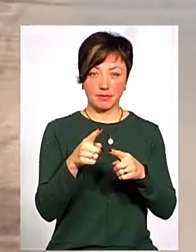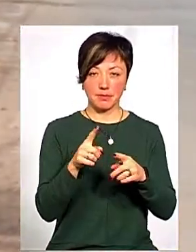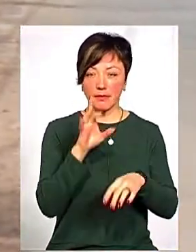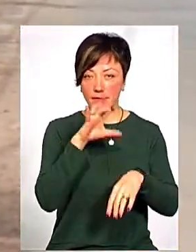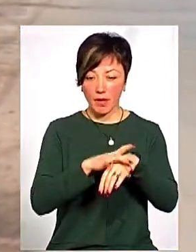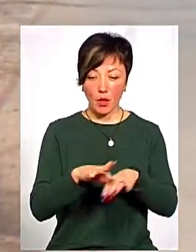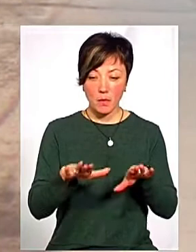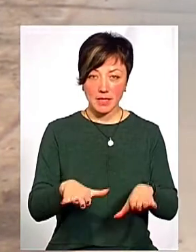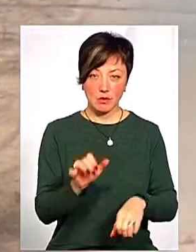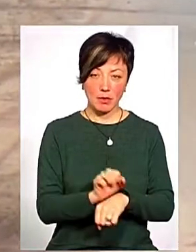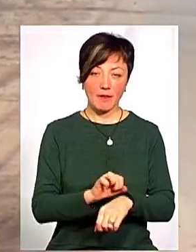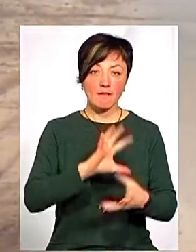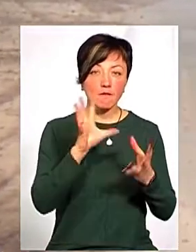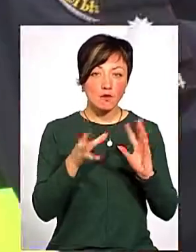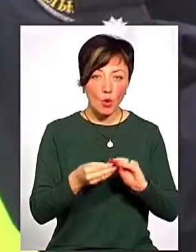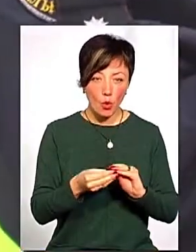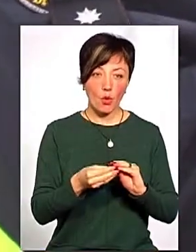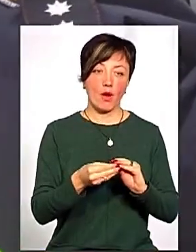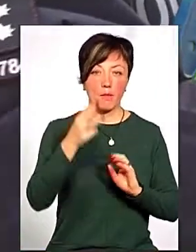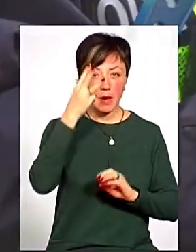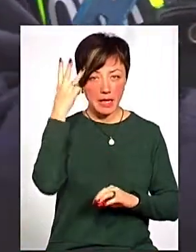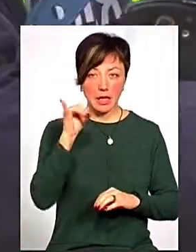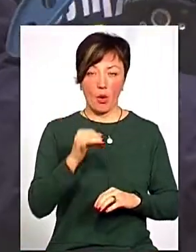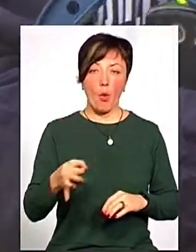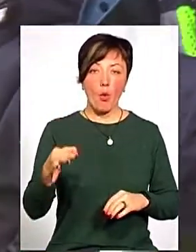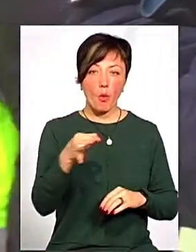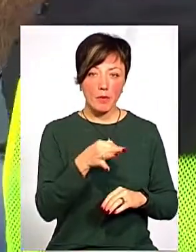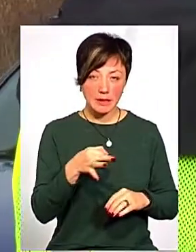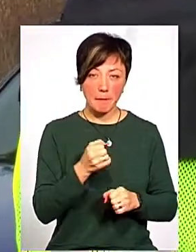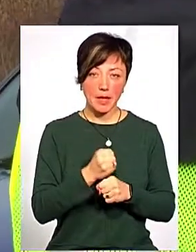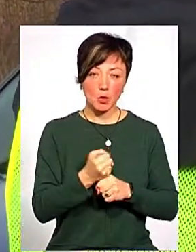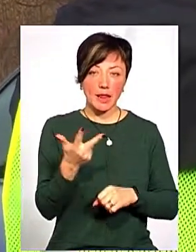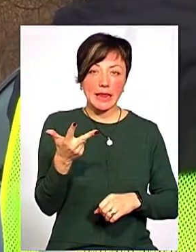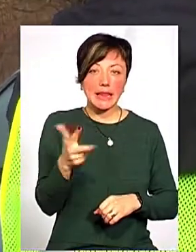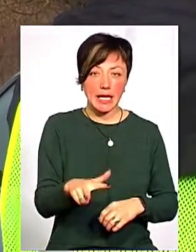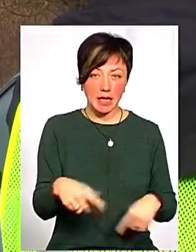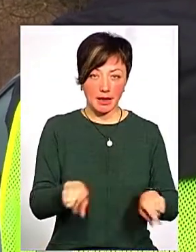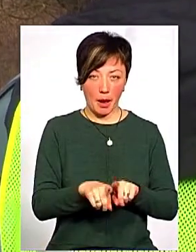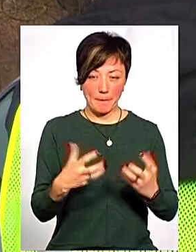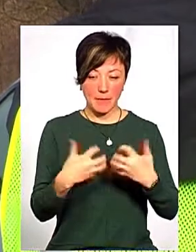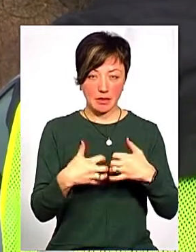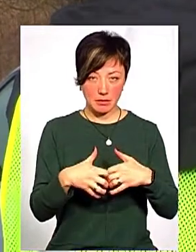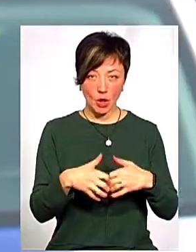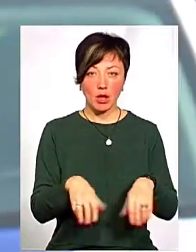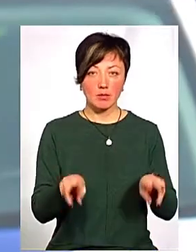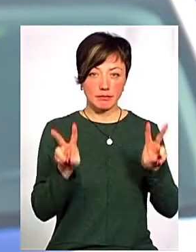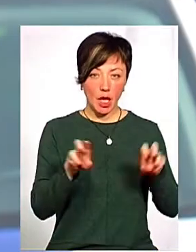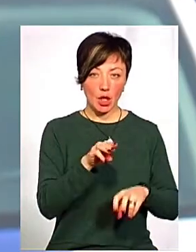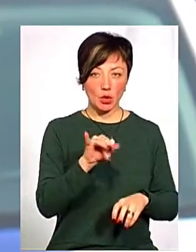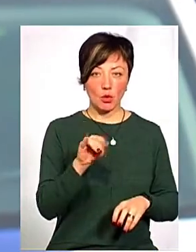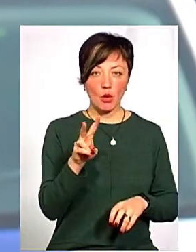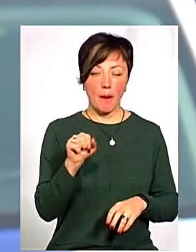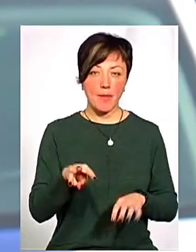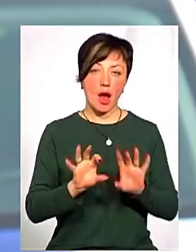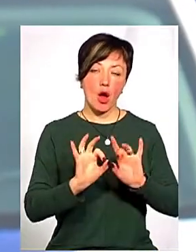Всього у Хмельницькому та області від 11 лютого 2019 року працює три лазерних пристрої трукам, розповідає інспектор